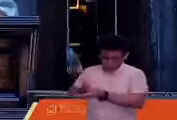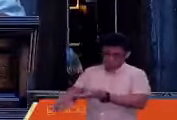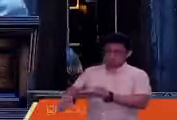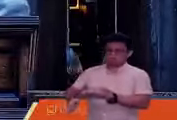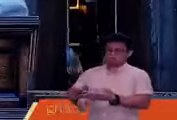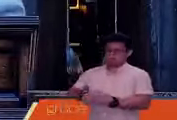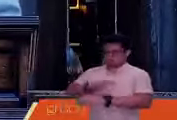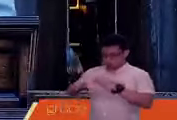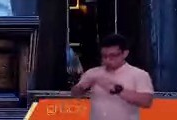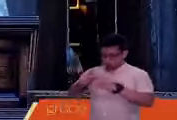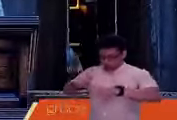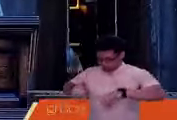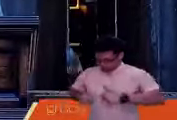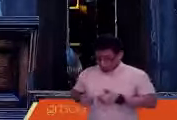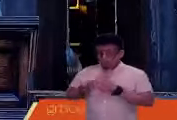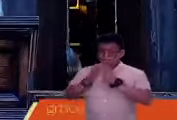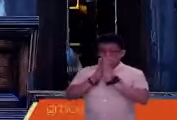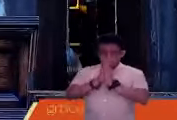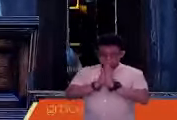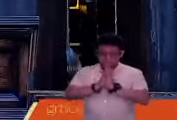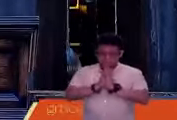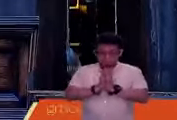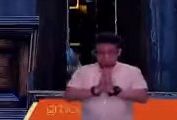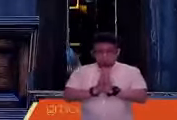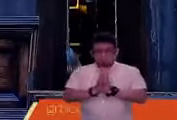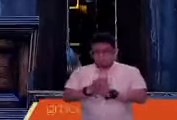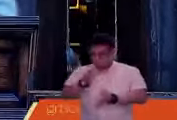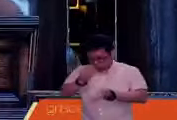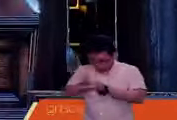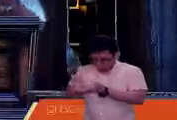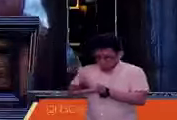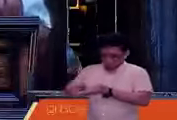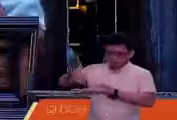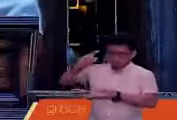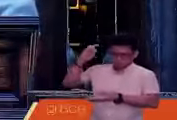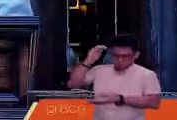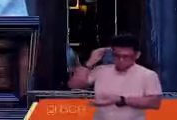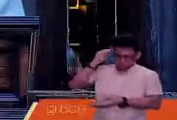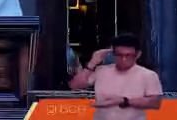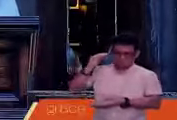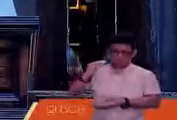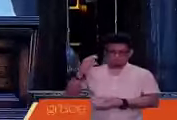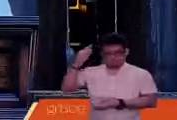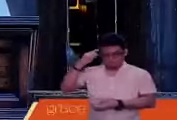him about how to pray. Probably, I can be able to impart to him some knowledge.